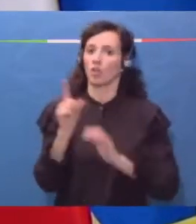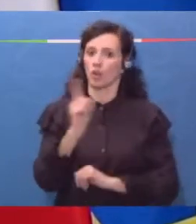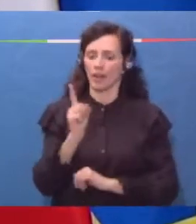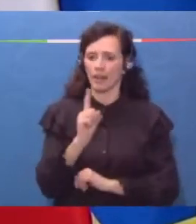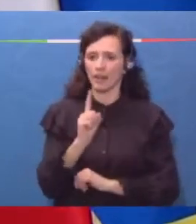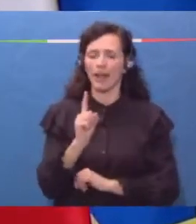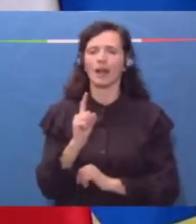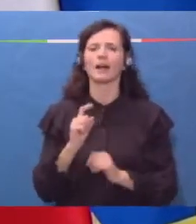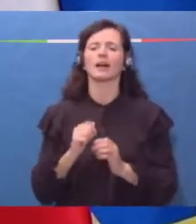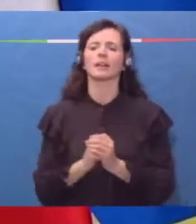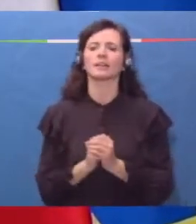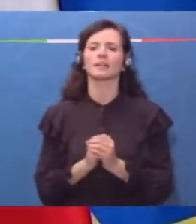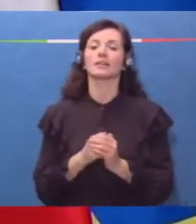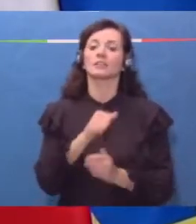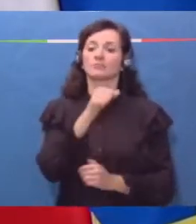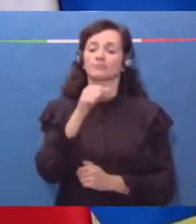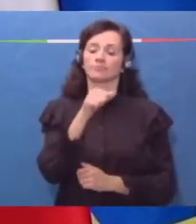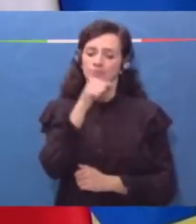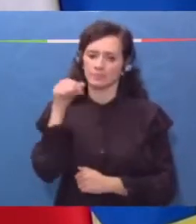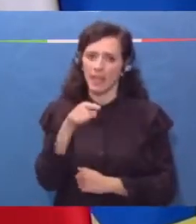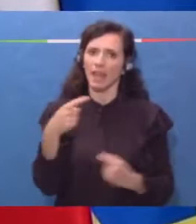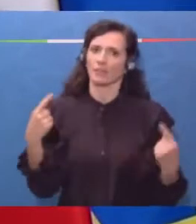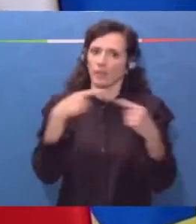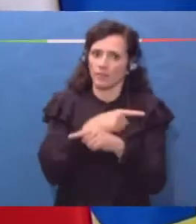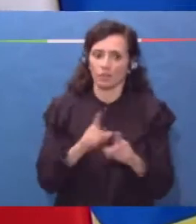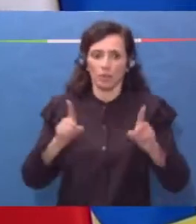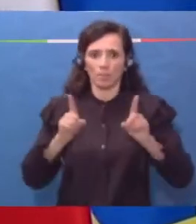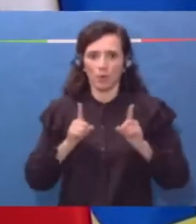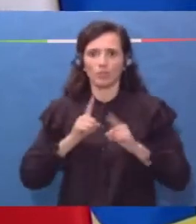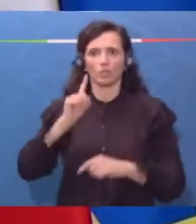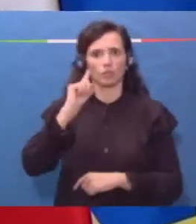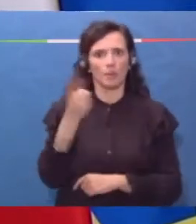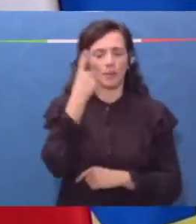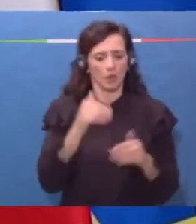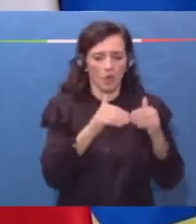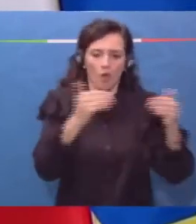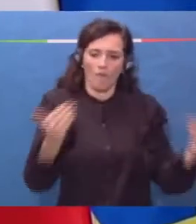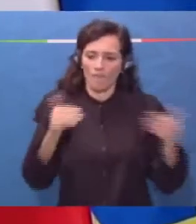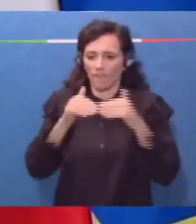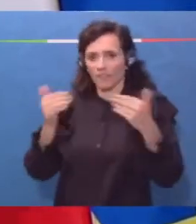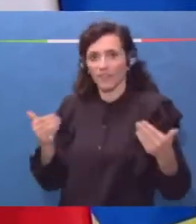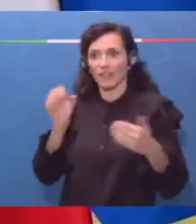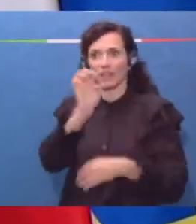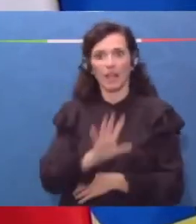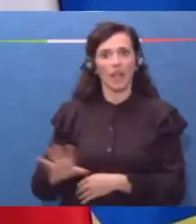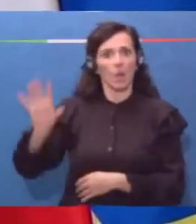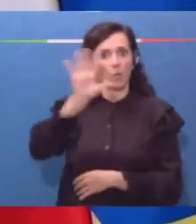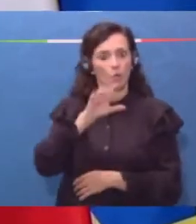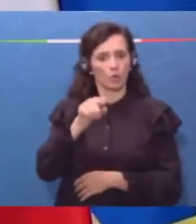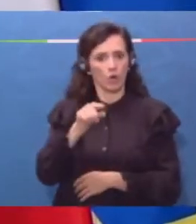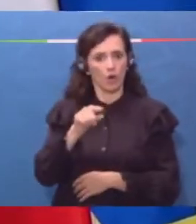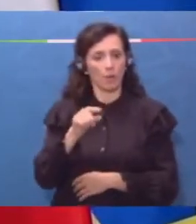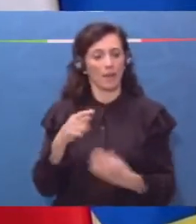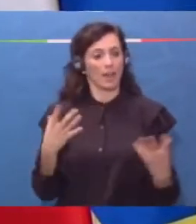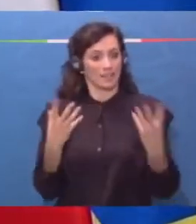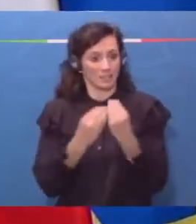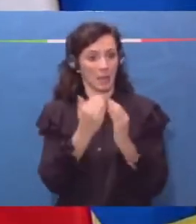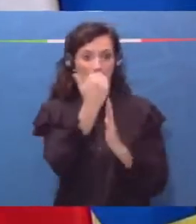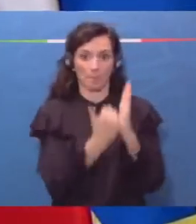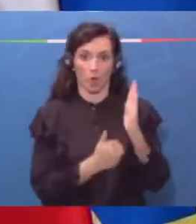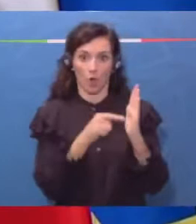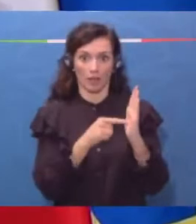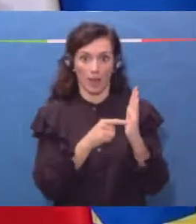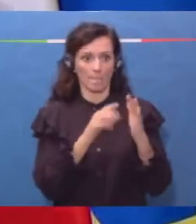smantellare le reti e proteggere meglio, in particolare, i confini esterni dell'Europa, insieme con questi programmi di